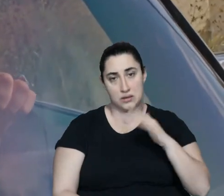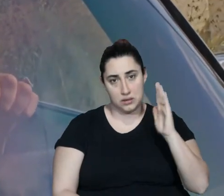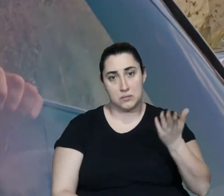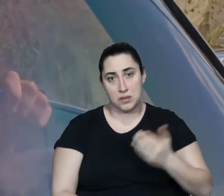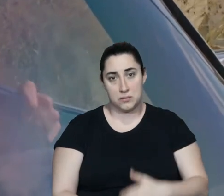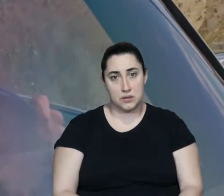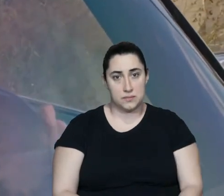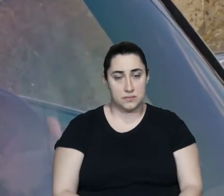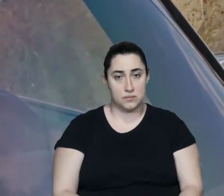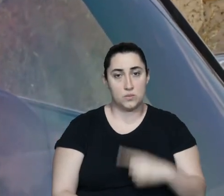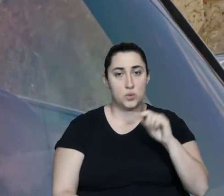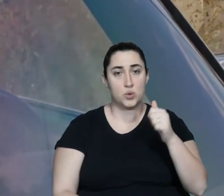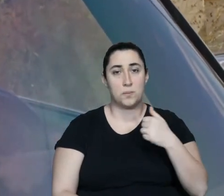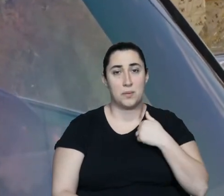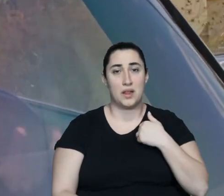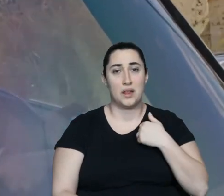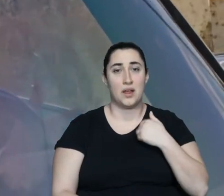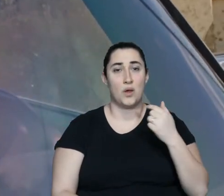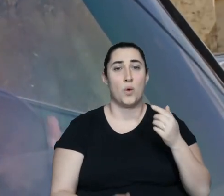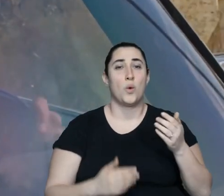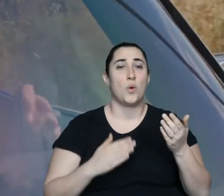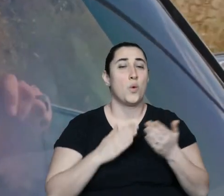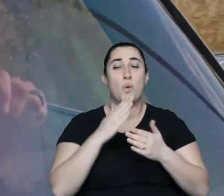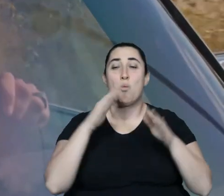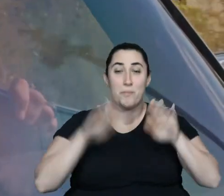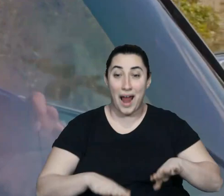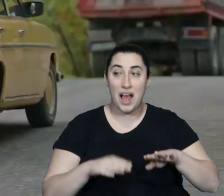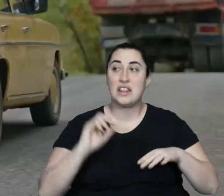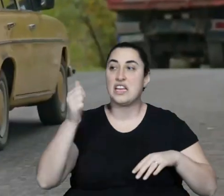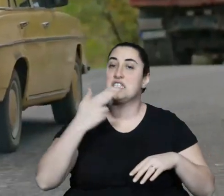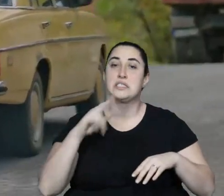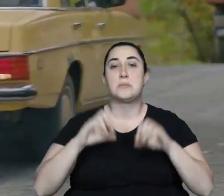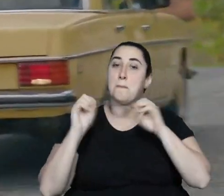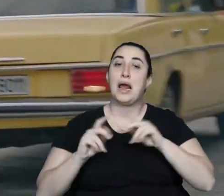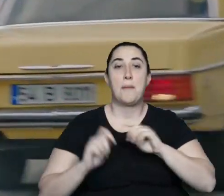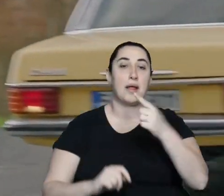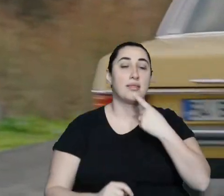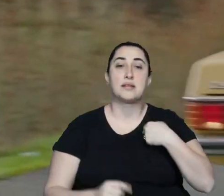Döneyim. Bugün beni yarı yolda bırakan yarın kızımı da yarı yolda bırakır derse ne yaparım?